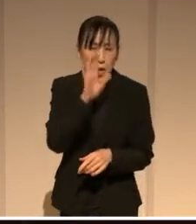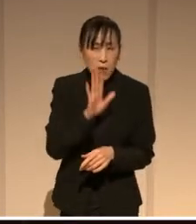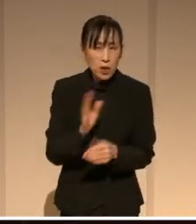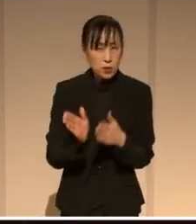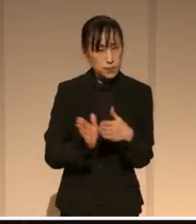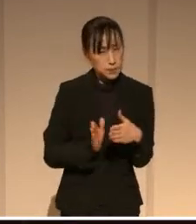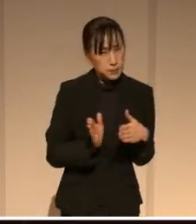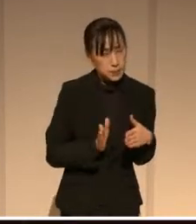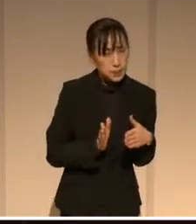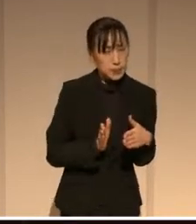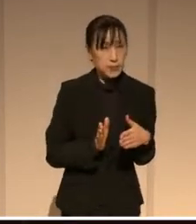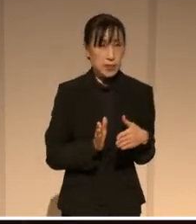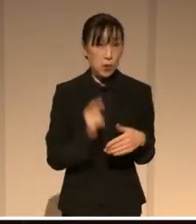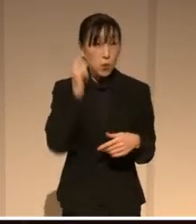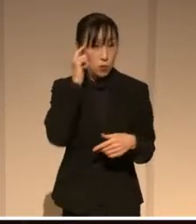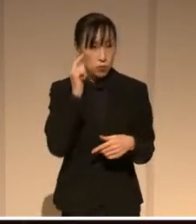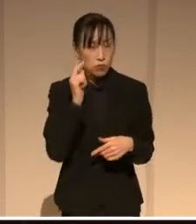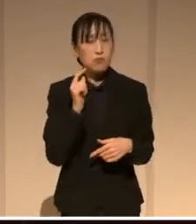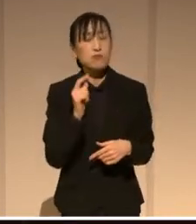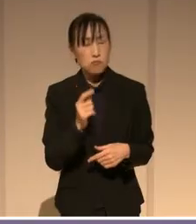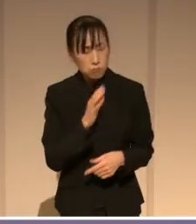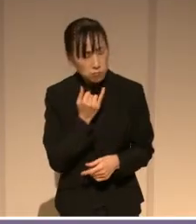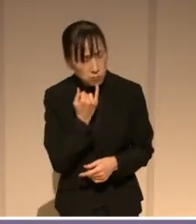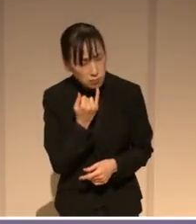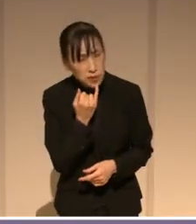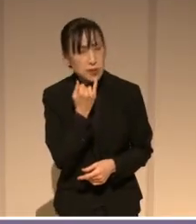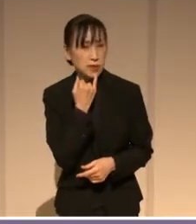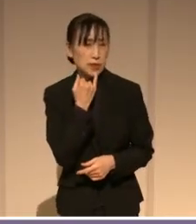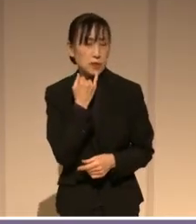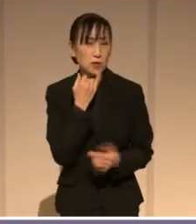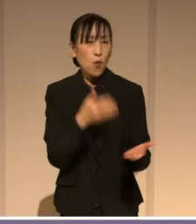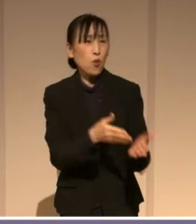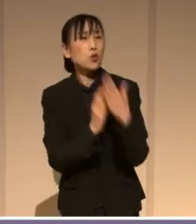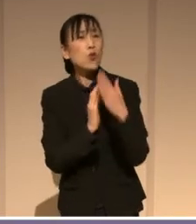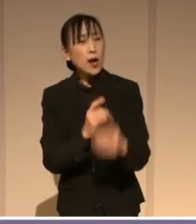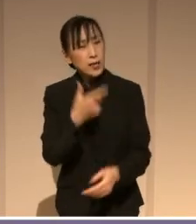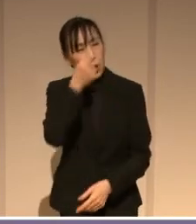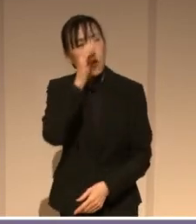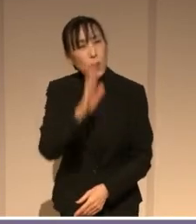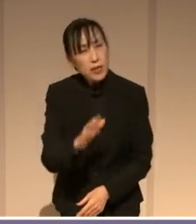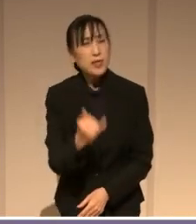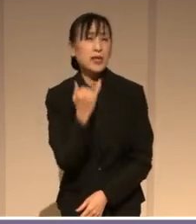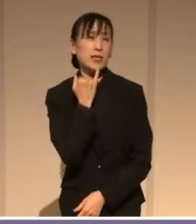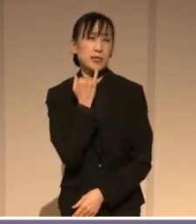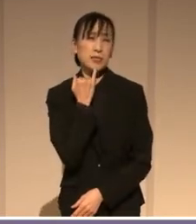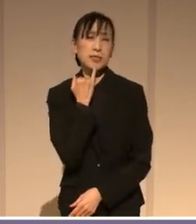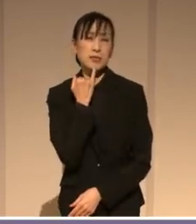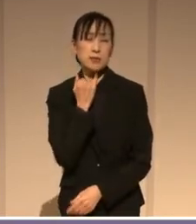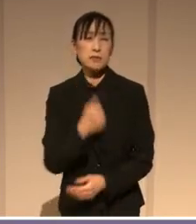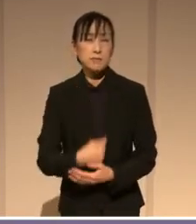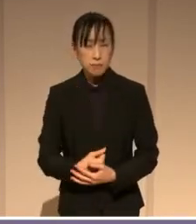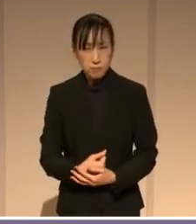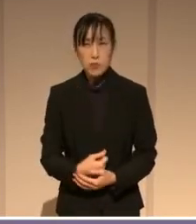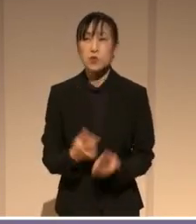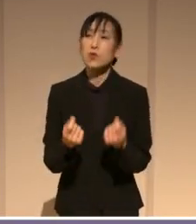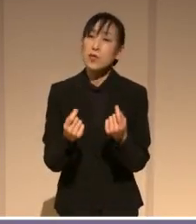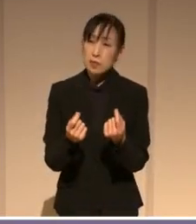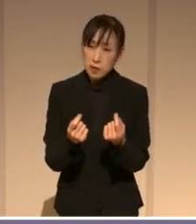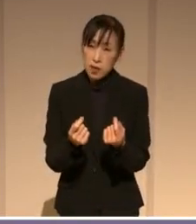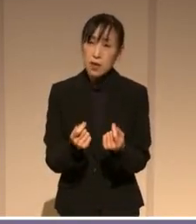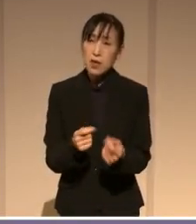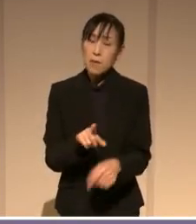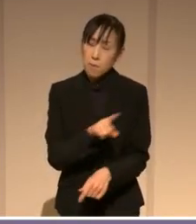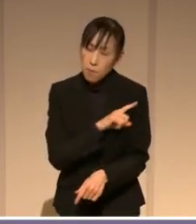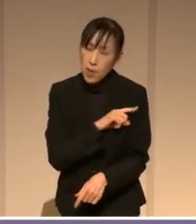たらごめんなさいと言えばいいね忙しい人に断られても全然そりゃいいと思うねまずは一言声をあげてみ